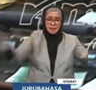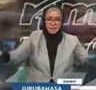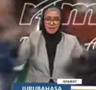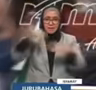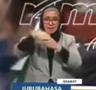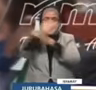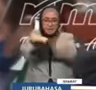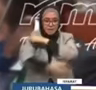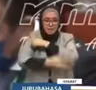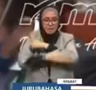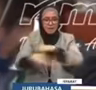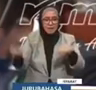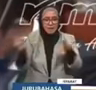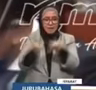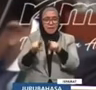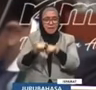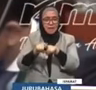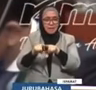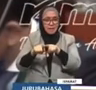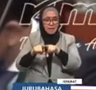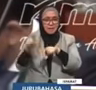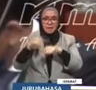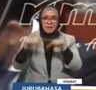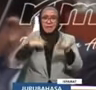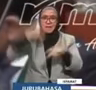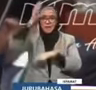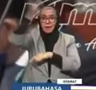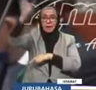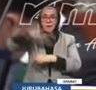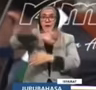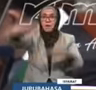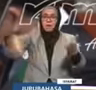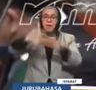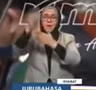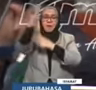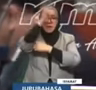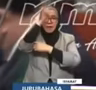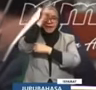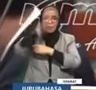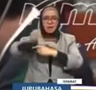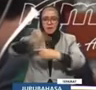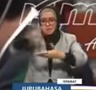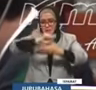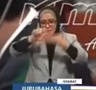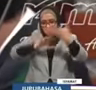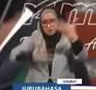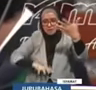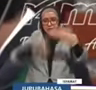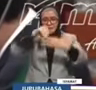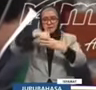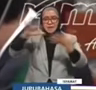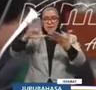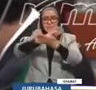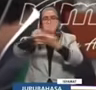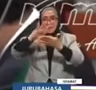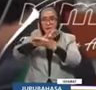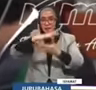selaras dengan konsep hulkman yang digariskan dalam kertas putih kerajaan